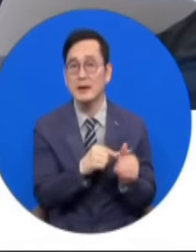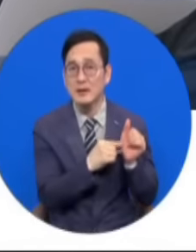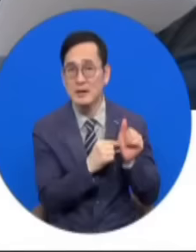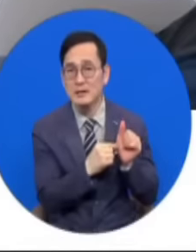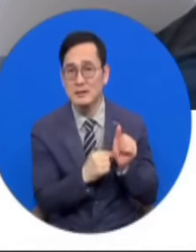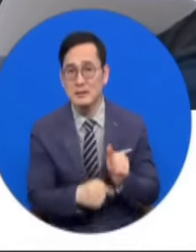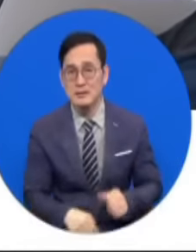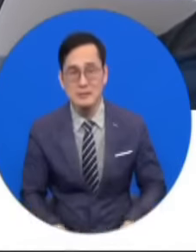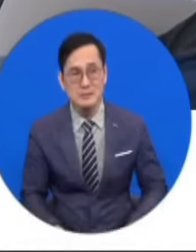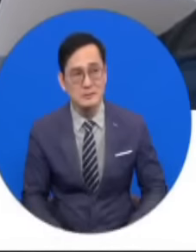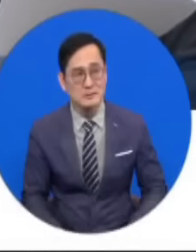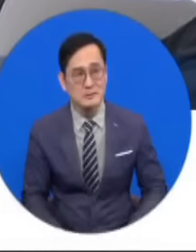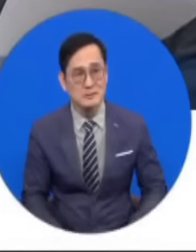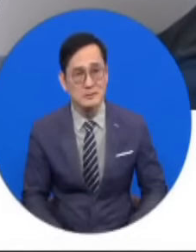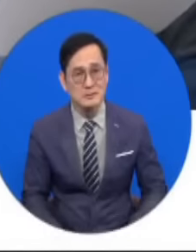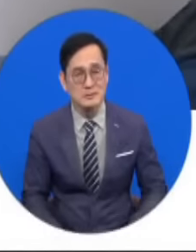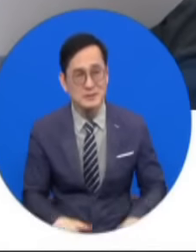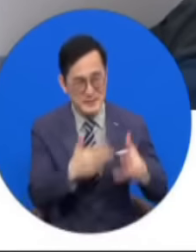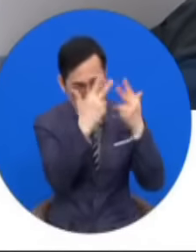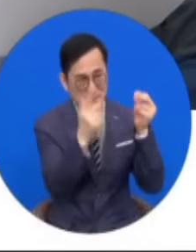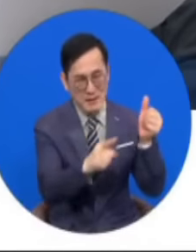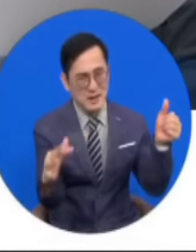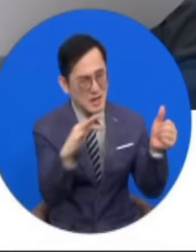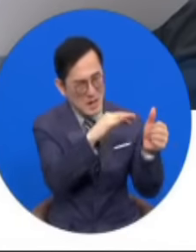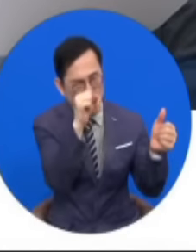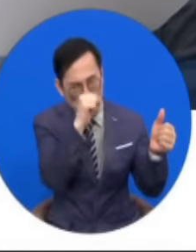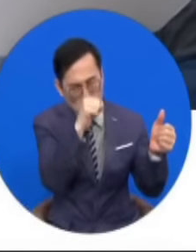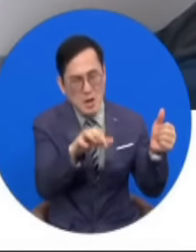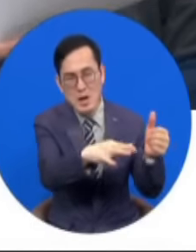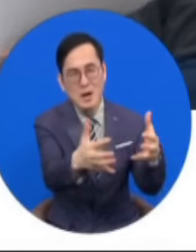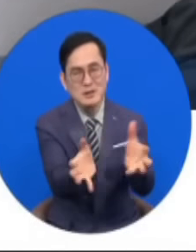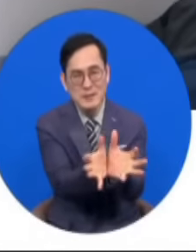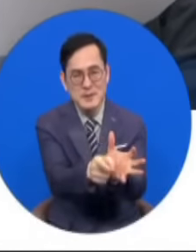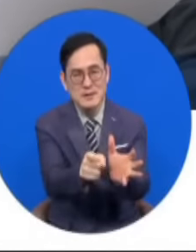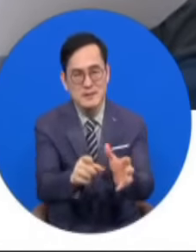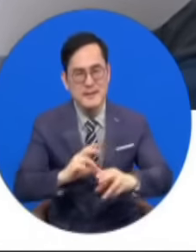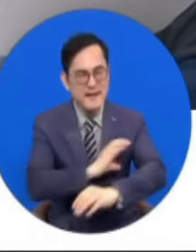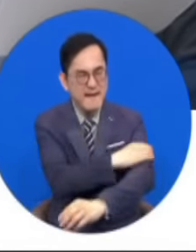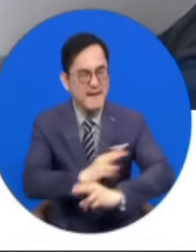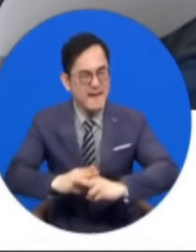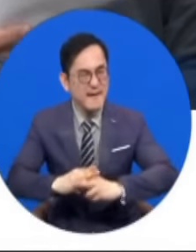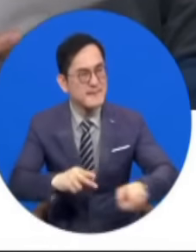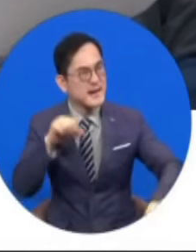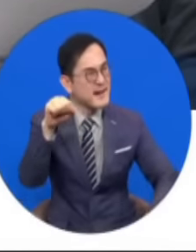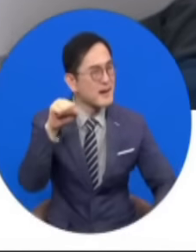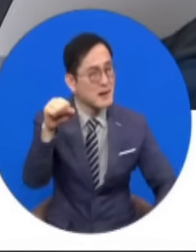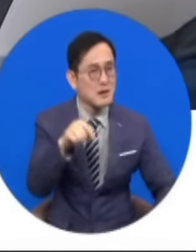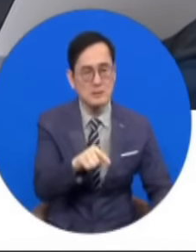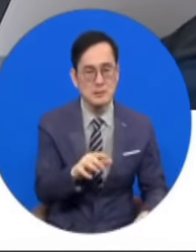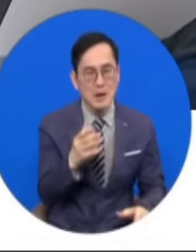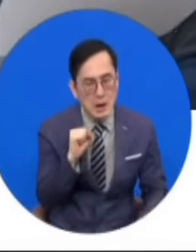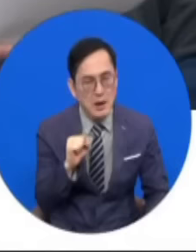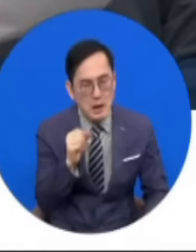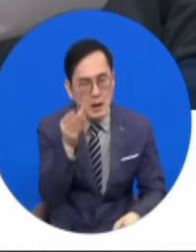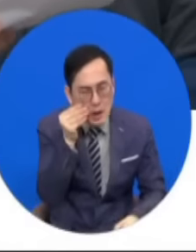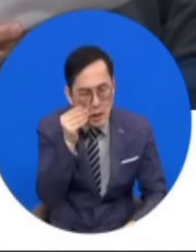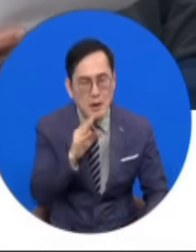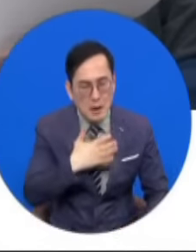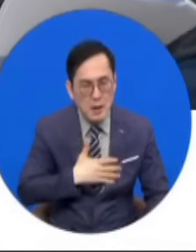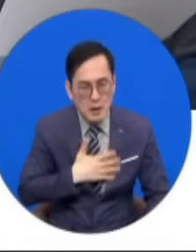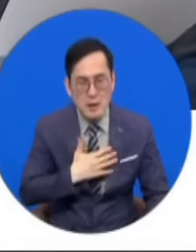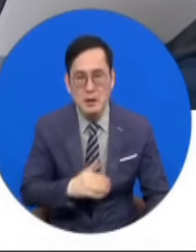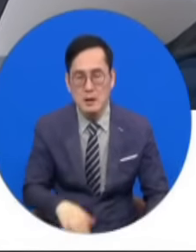달콤하거나 이거에 대해서 계속해서 활용하게 되고 계속해서 부추기게 되고 어떻게 보면 어 그들에게 어필하게 되고 지금 아까